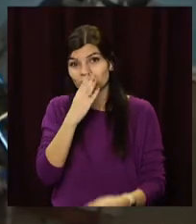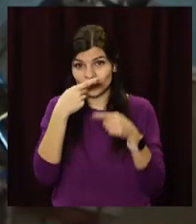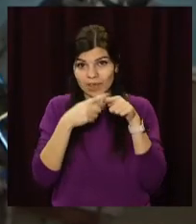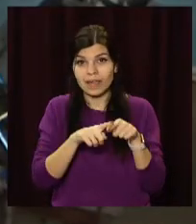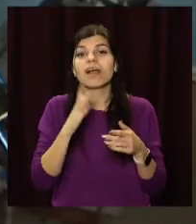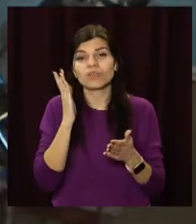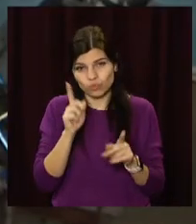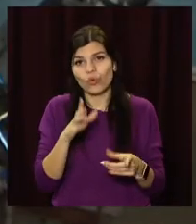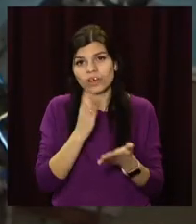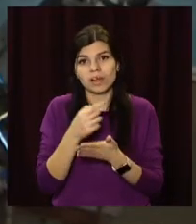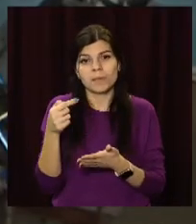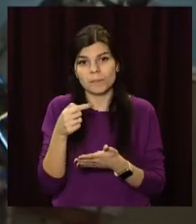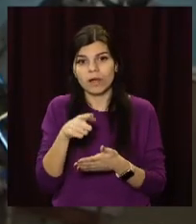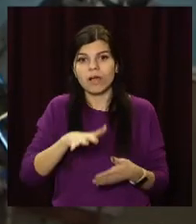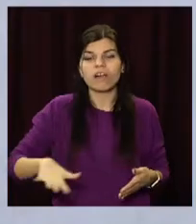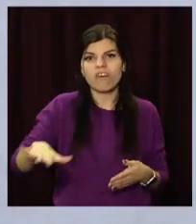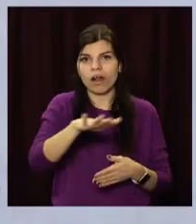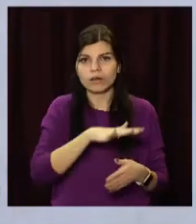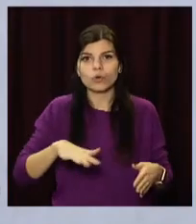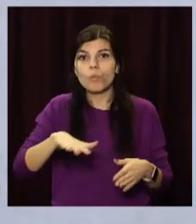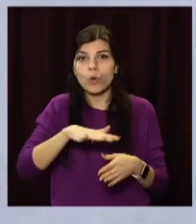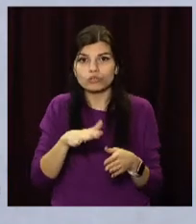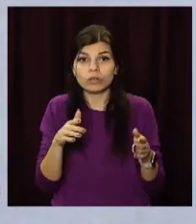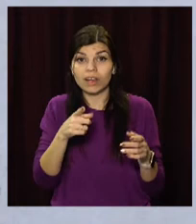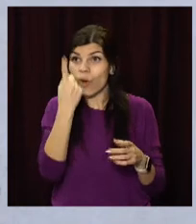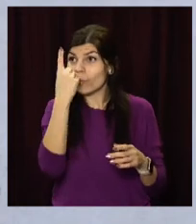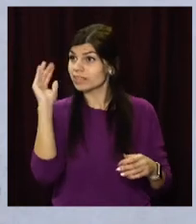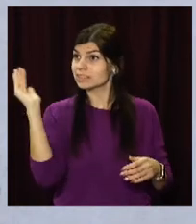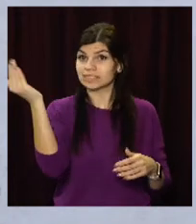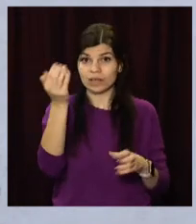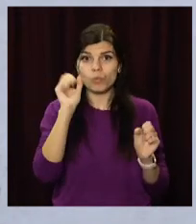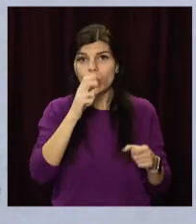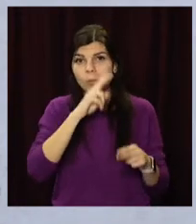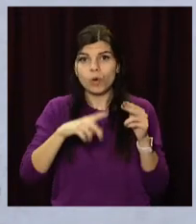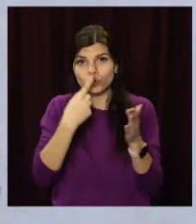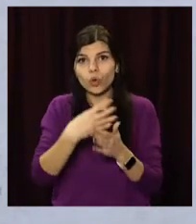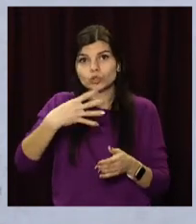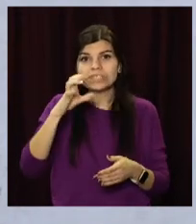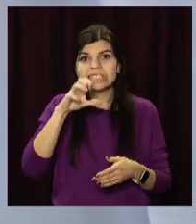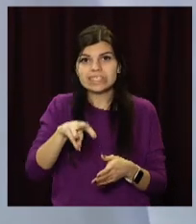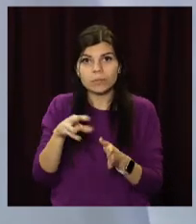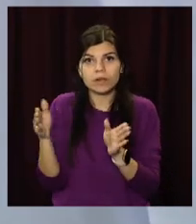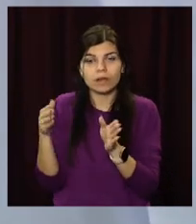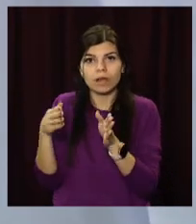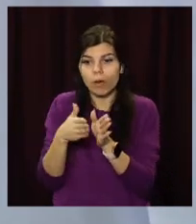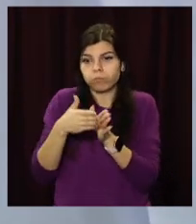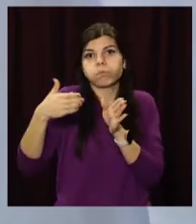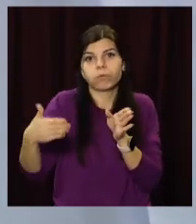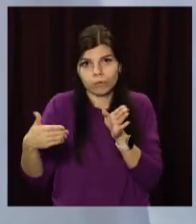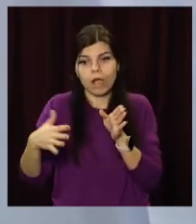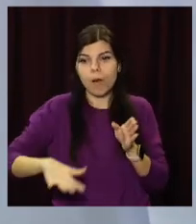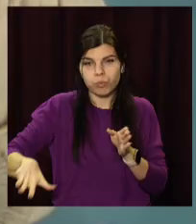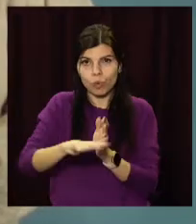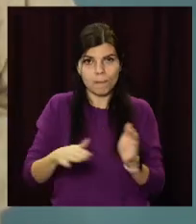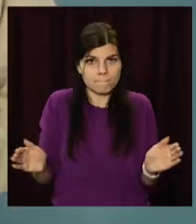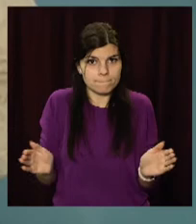є мінуси. Забирає житлову квадратуру. Лише утепливши одну стіну, можна втратити до 40 сантиметрів кімнати. Проте будинок